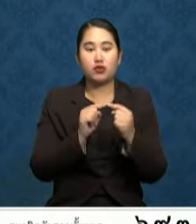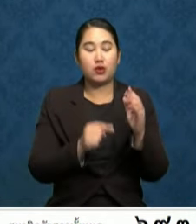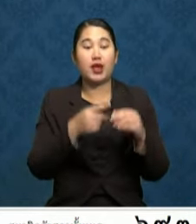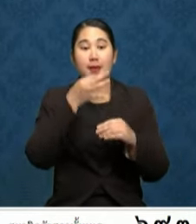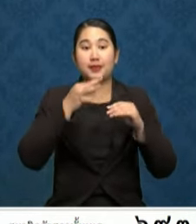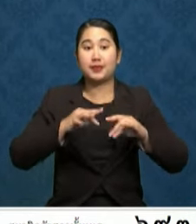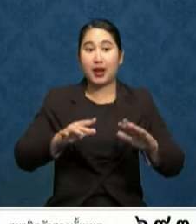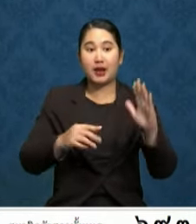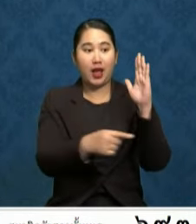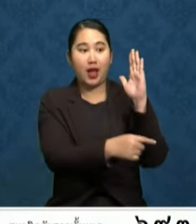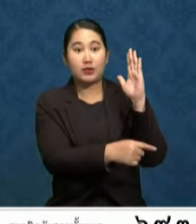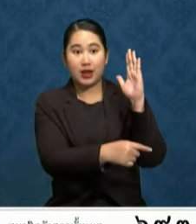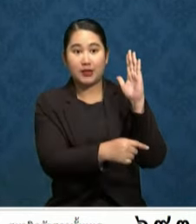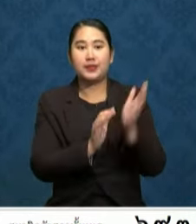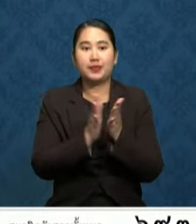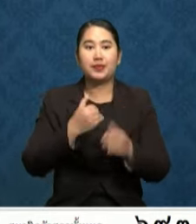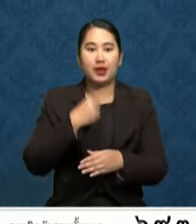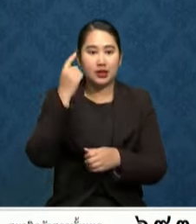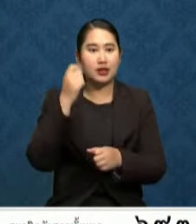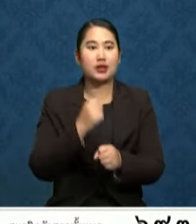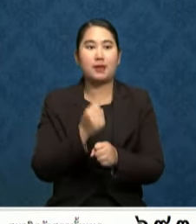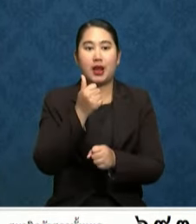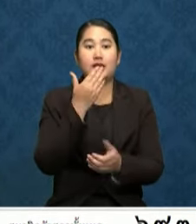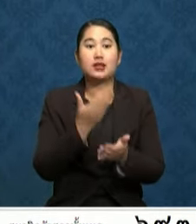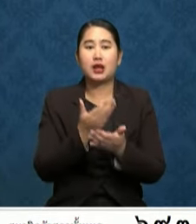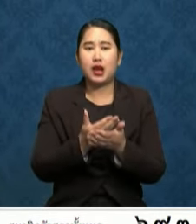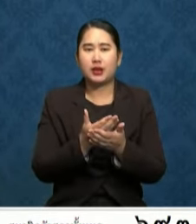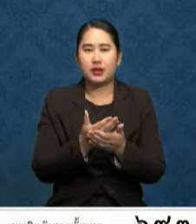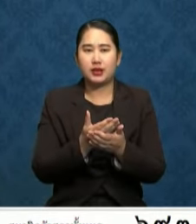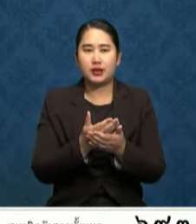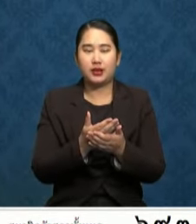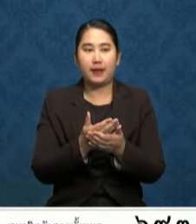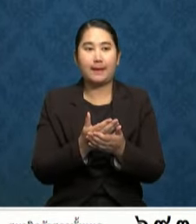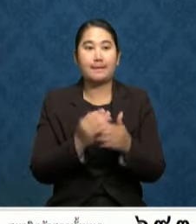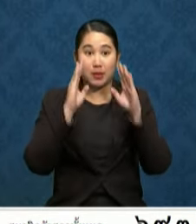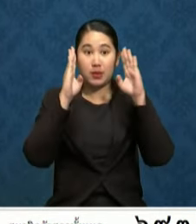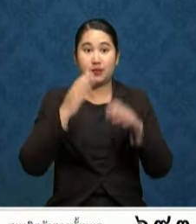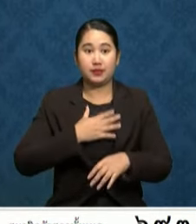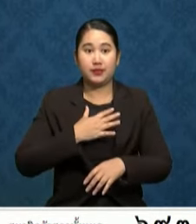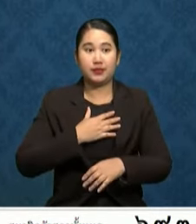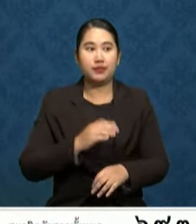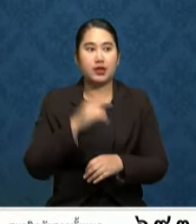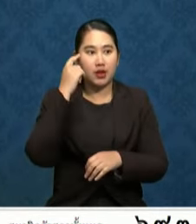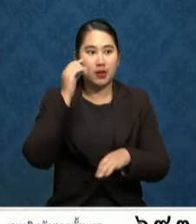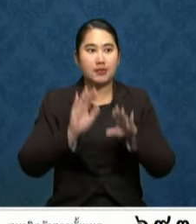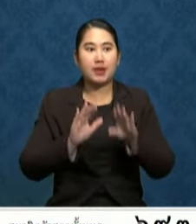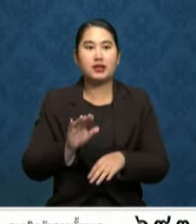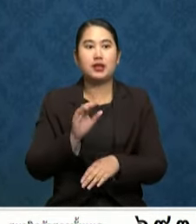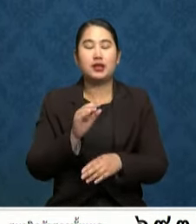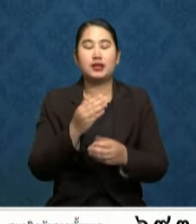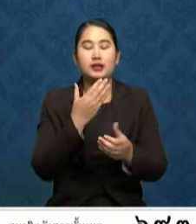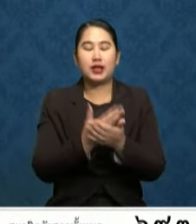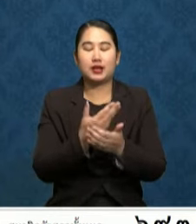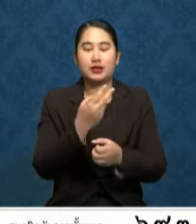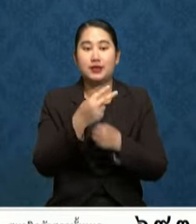ท่านสามารถผลิตได้ในราคาเพียงโดยประสบการณ์ผมนะครับน่าจะอยู่ที่ประมาณ 20เหรียญบวก